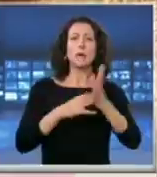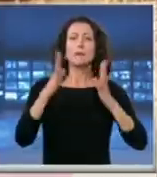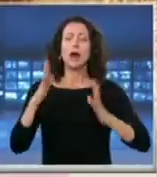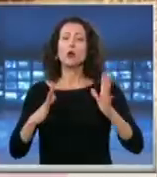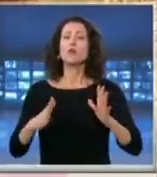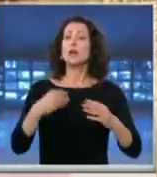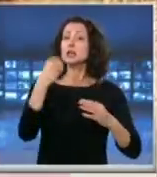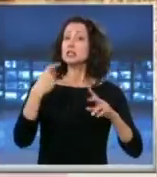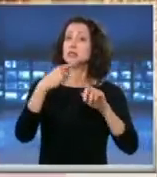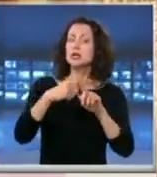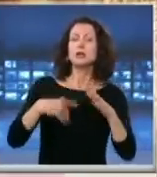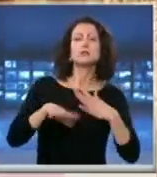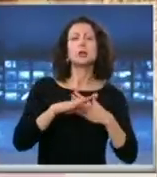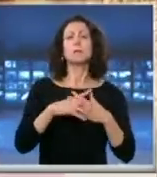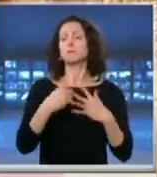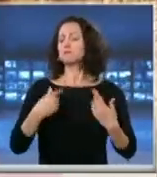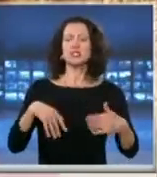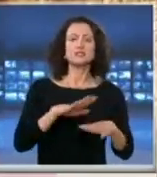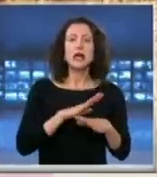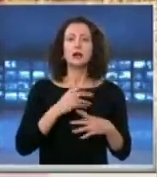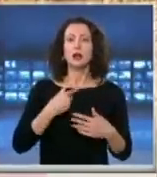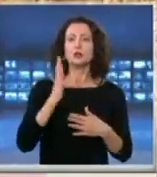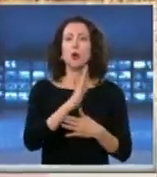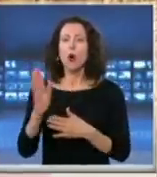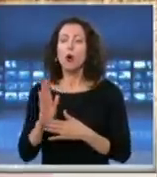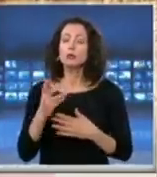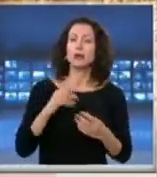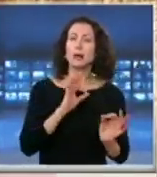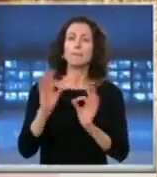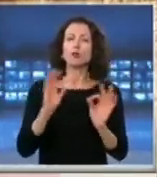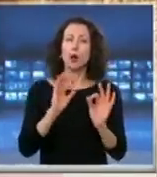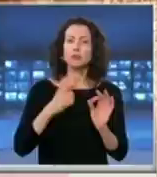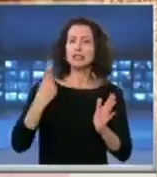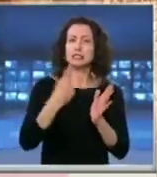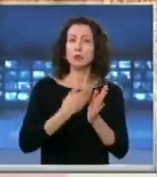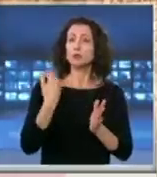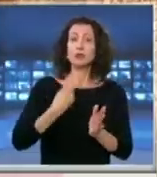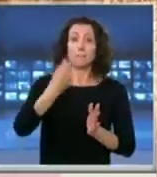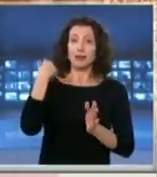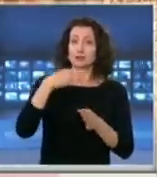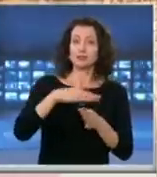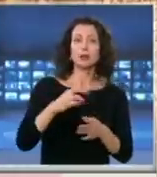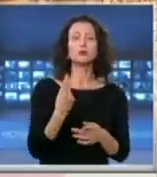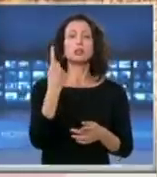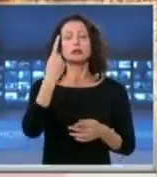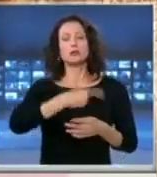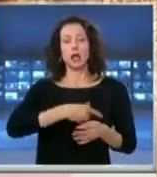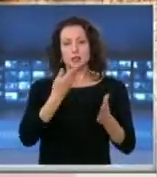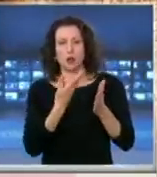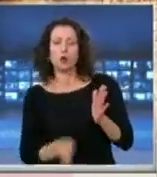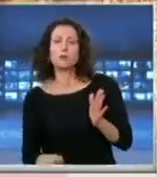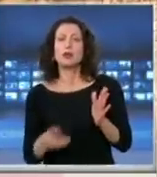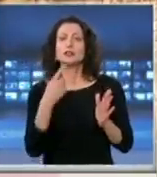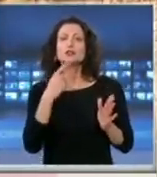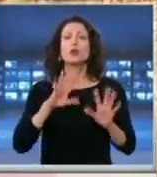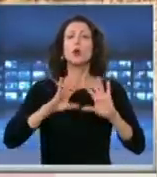и манастири. Подобна заповед имаше издадена и в началото на миналата седмица, но само след един ден беше отменена, защото липсвал